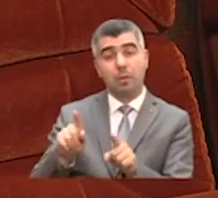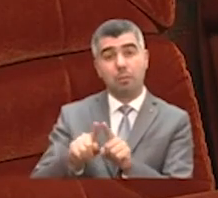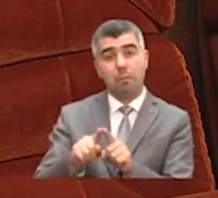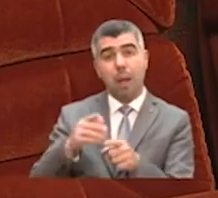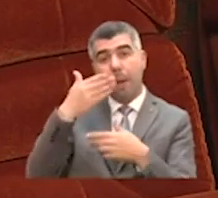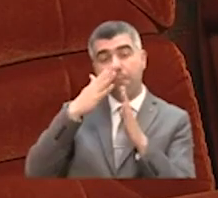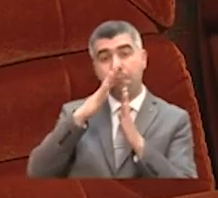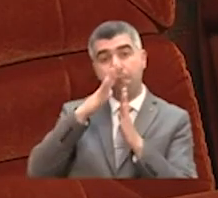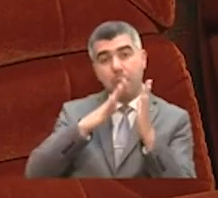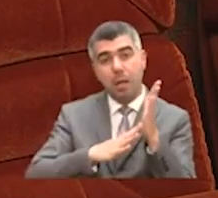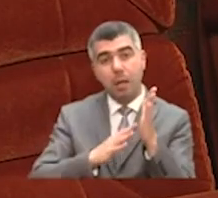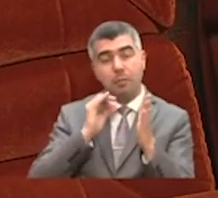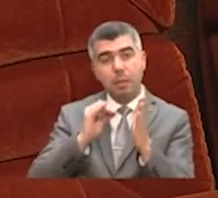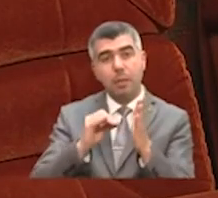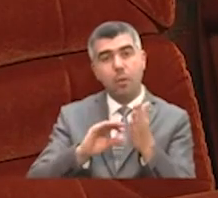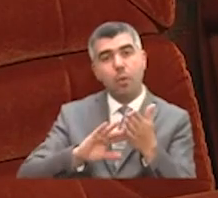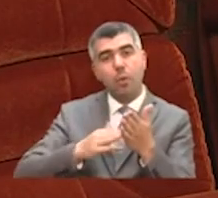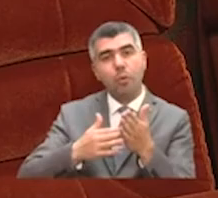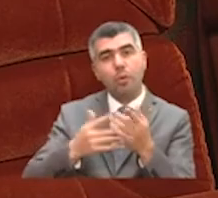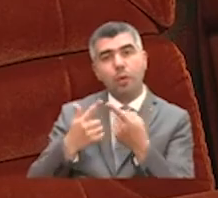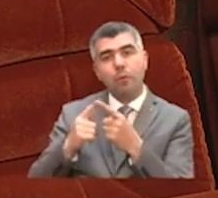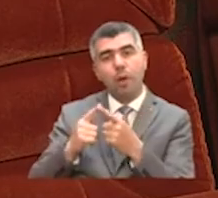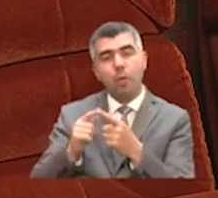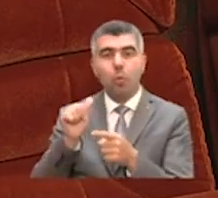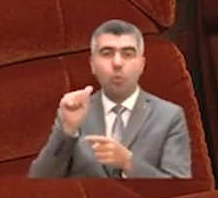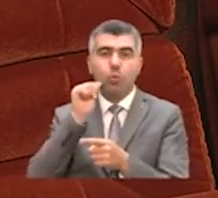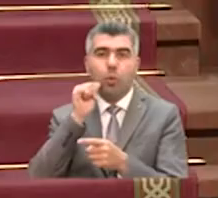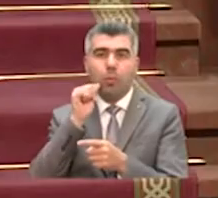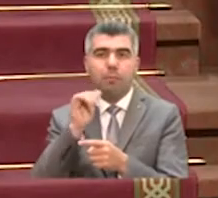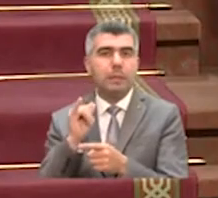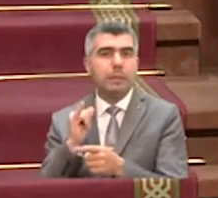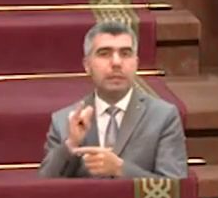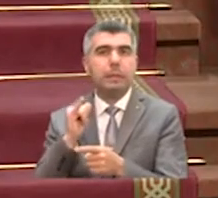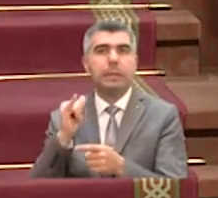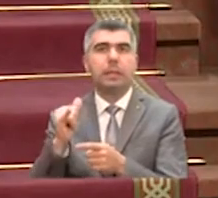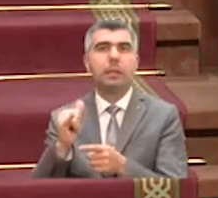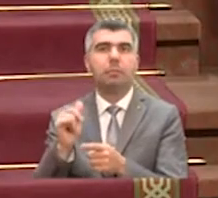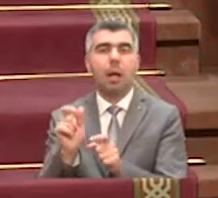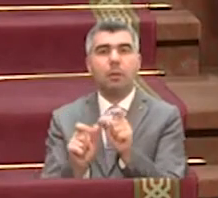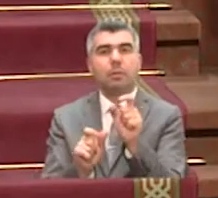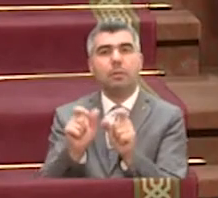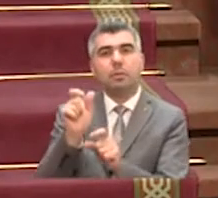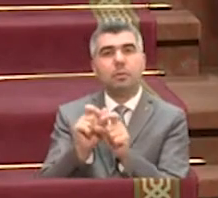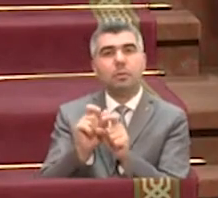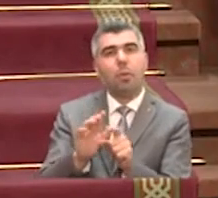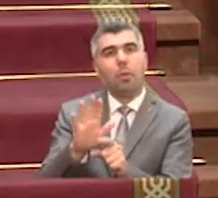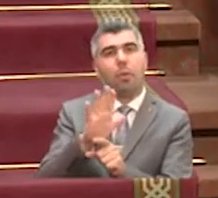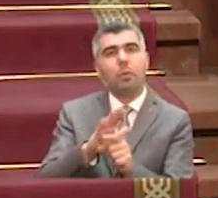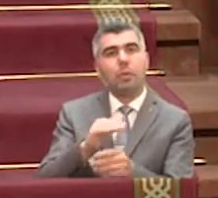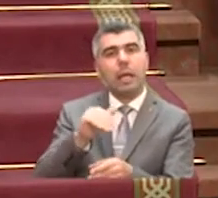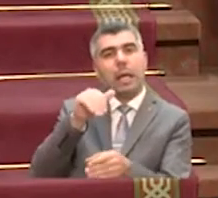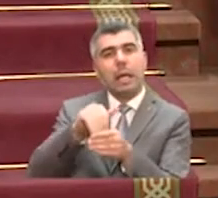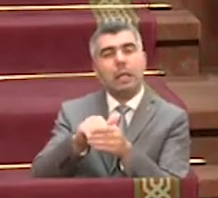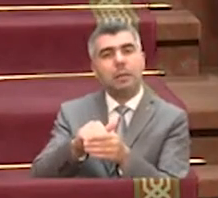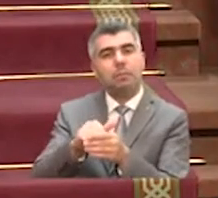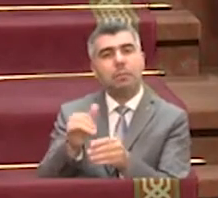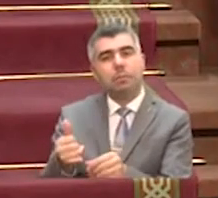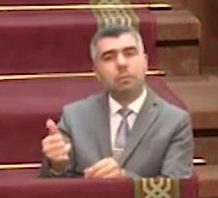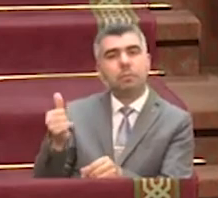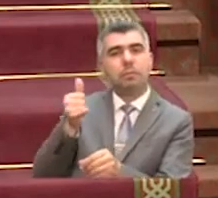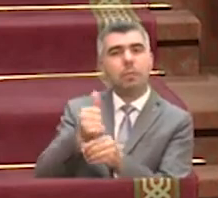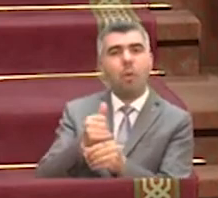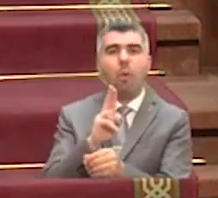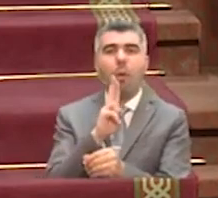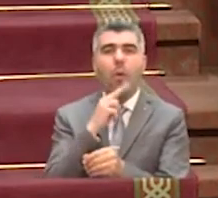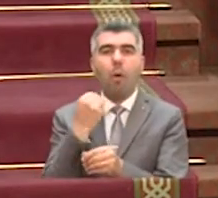كتضاعف لانهم تاقوا في الوعود الكاذبه الحالمه للحزب الذي يتراس الحكومه